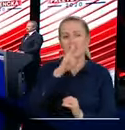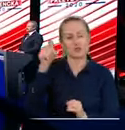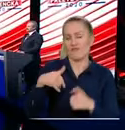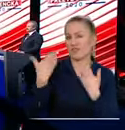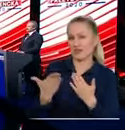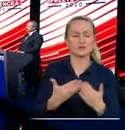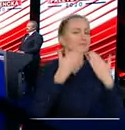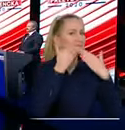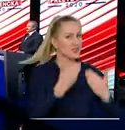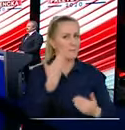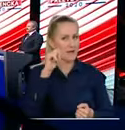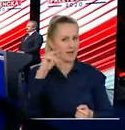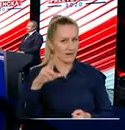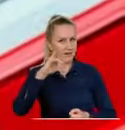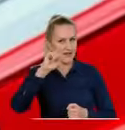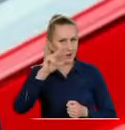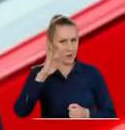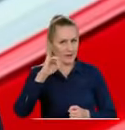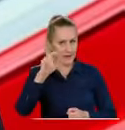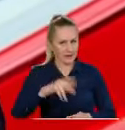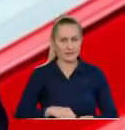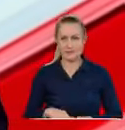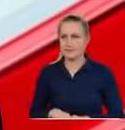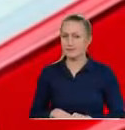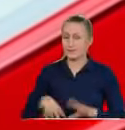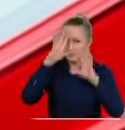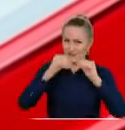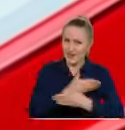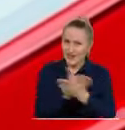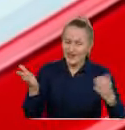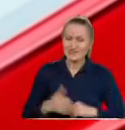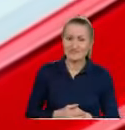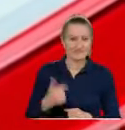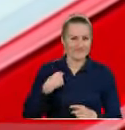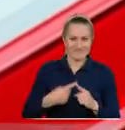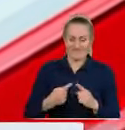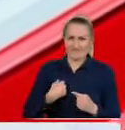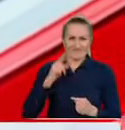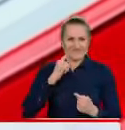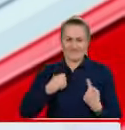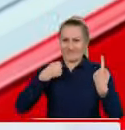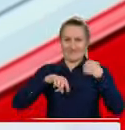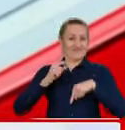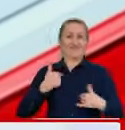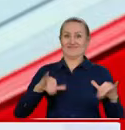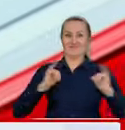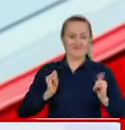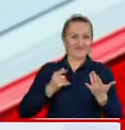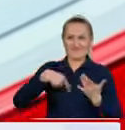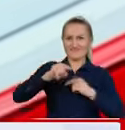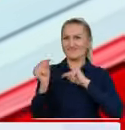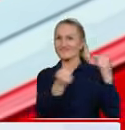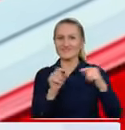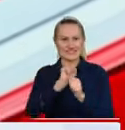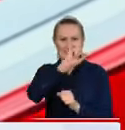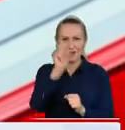bardzo. Marek Jakubiak teraz odpowiada. Szanowni państwo, no trochę ja jestem zażenowany, że ciągle na ten sam temat rozmawiamy. Wydawało mi się, że w